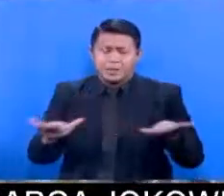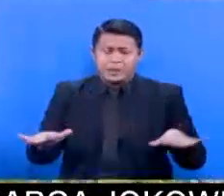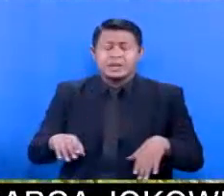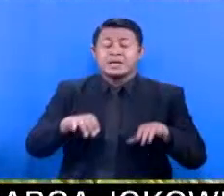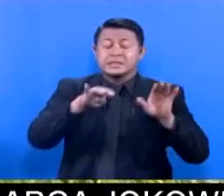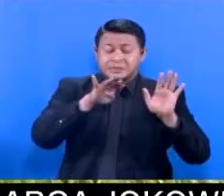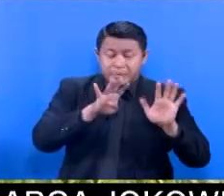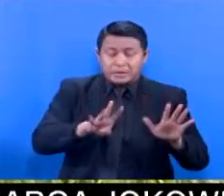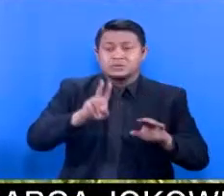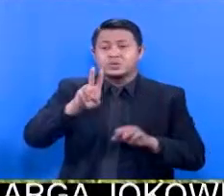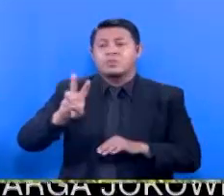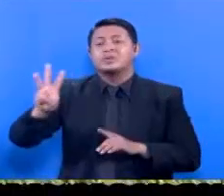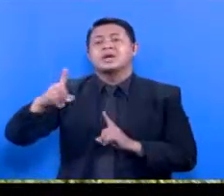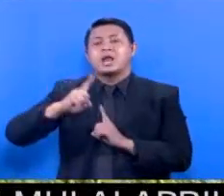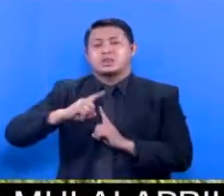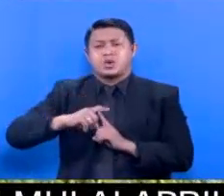dari Button